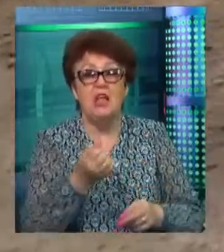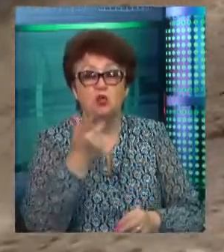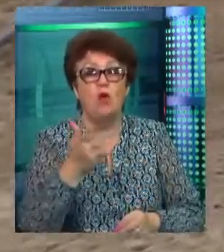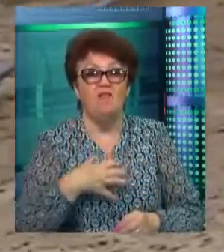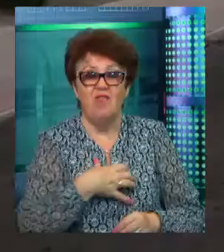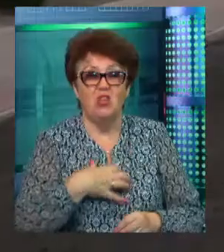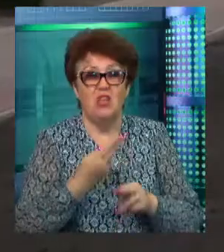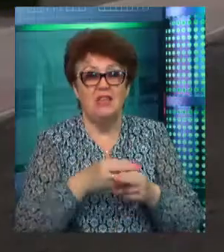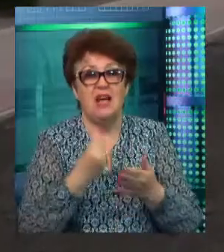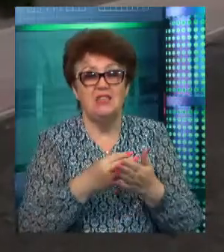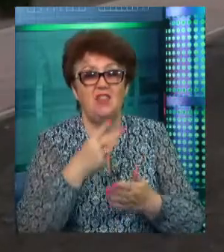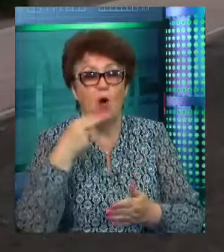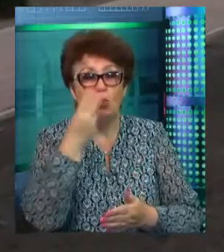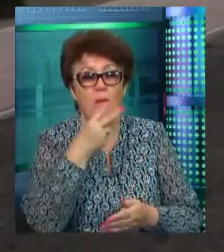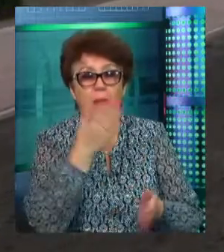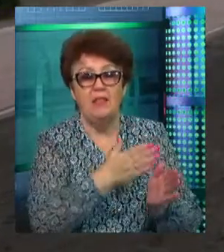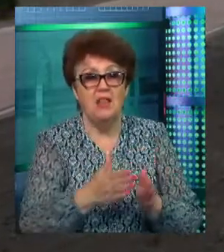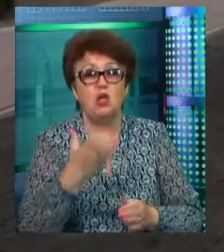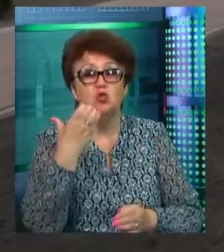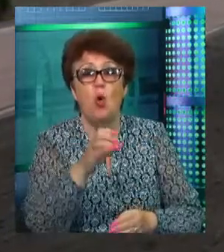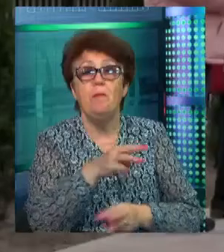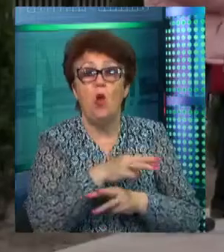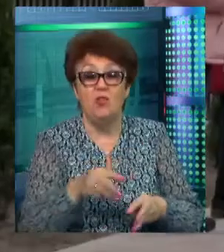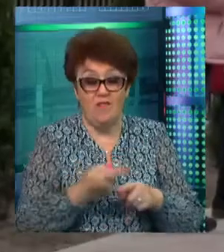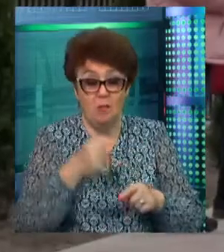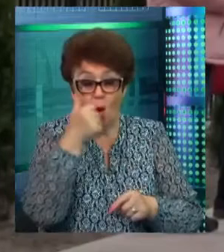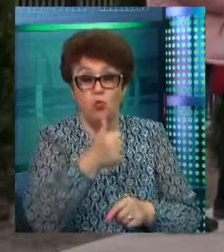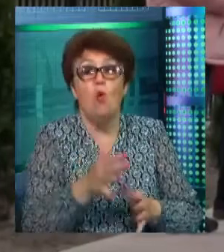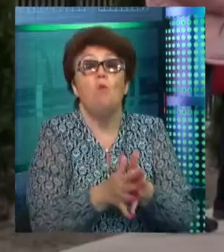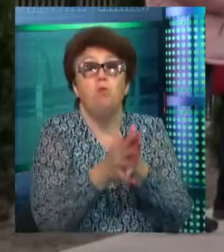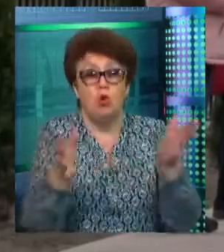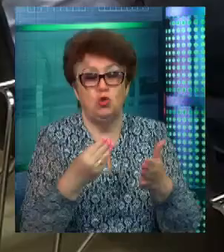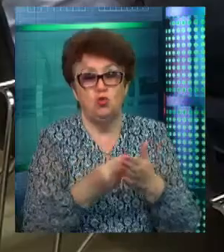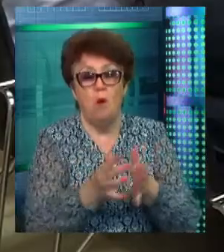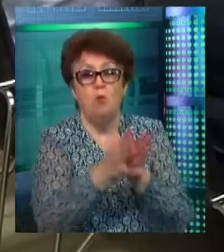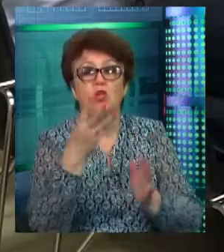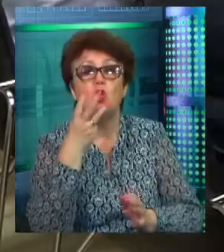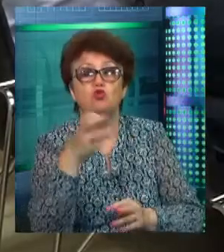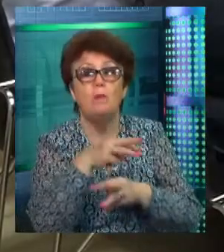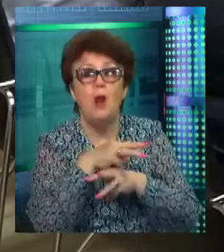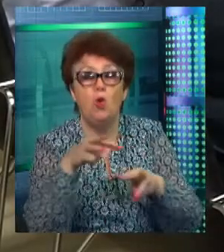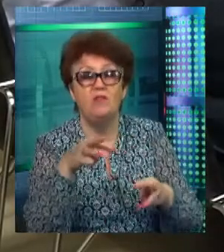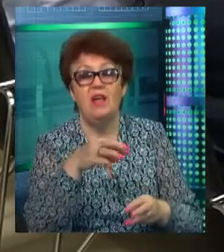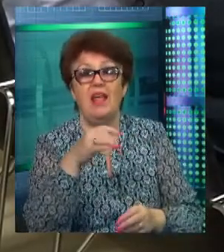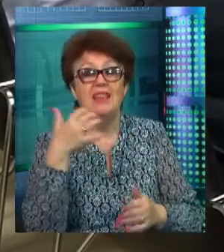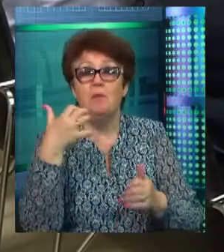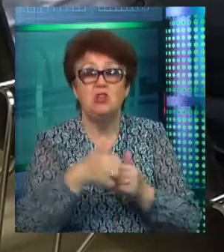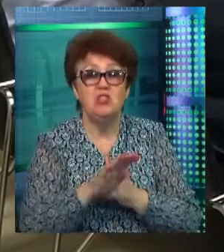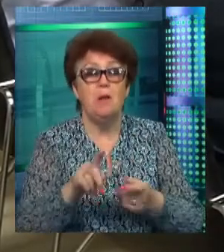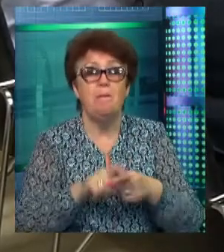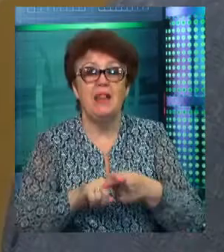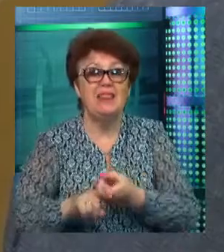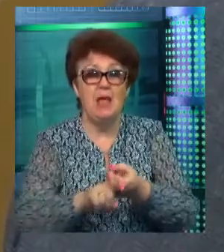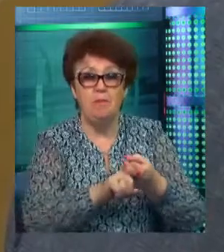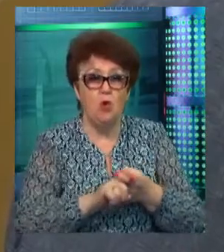весомо такая казна два года подряд более 100 миллионов в этом году сумма в разы больше более 300 миллионов не обошли стороной и пандемию